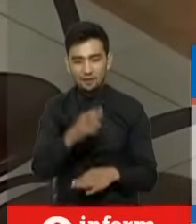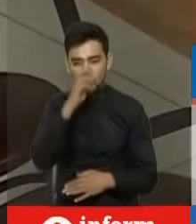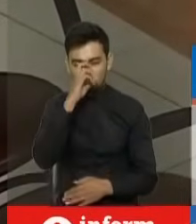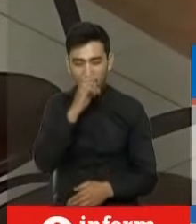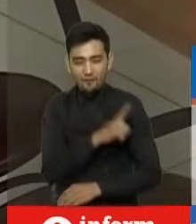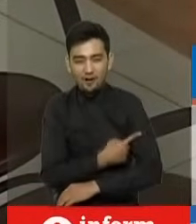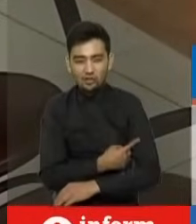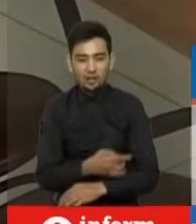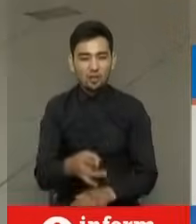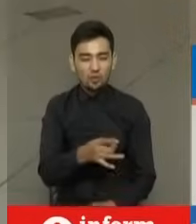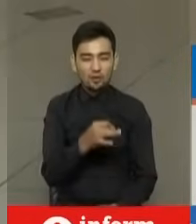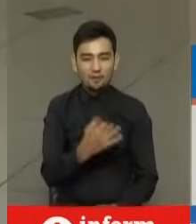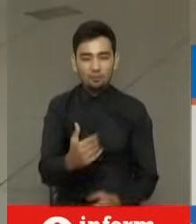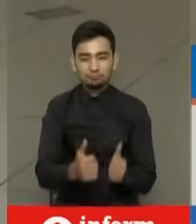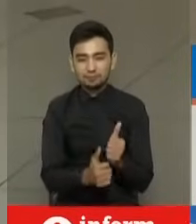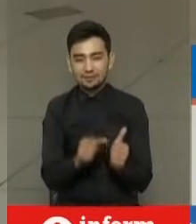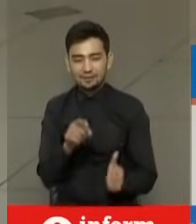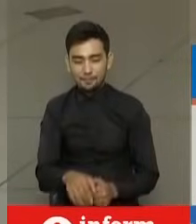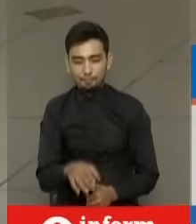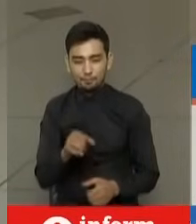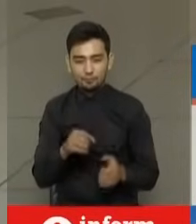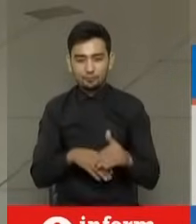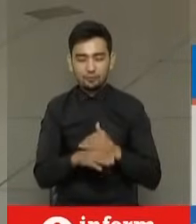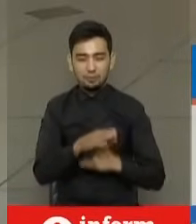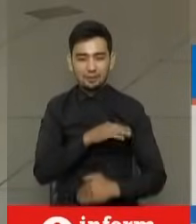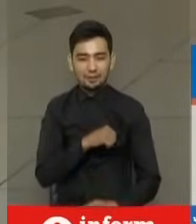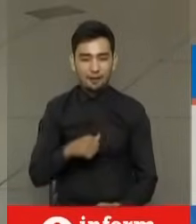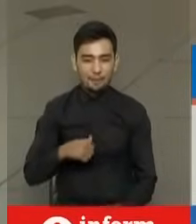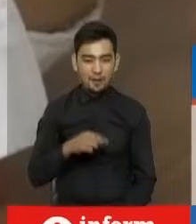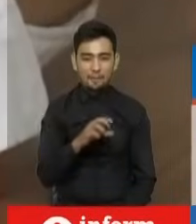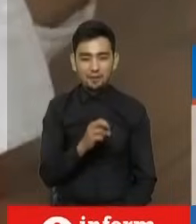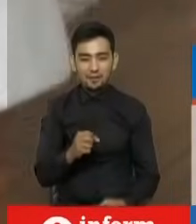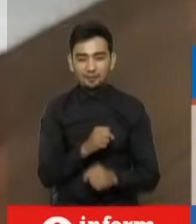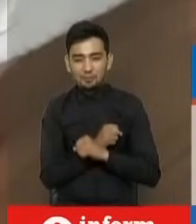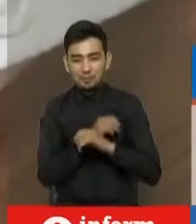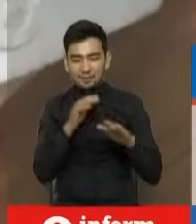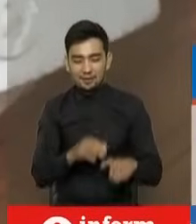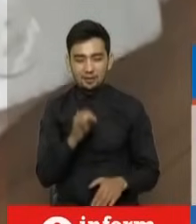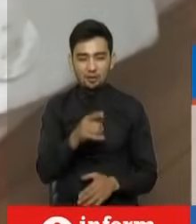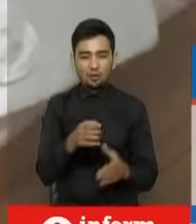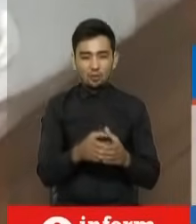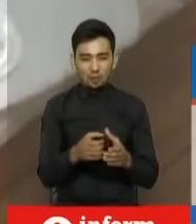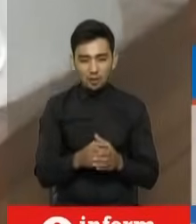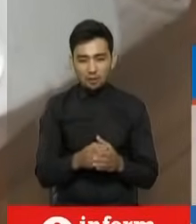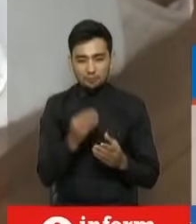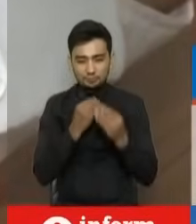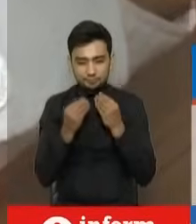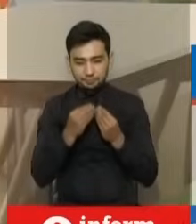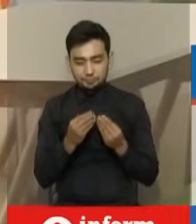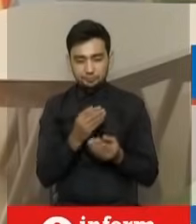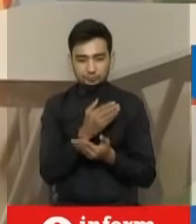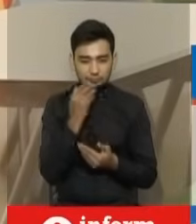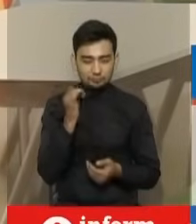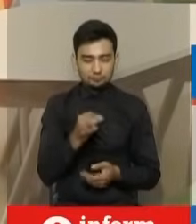санврач региона и его заместитель. Как выяснилось, сама база отдыха не предоставляла этой группе услуги питания, продукты и